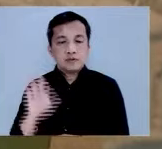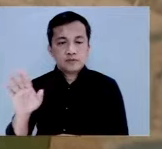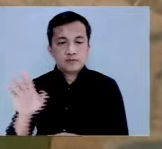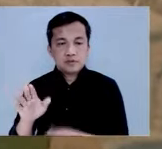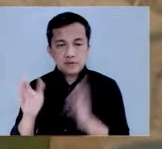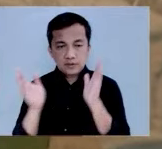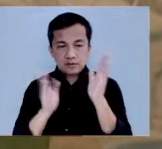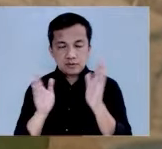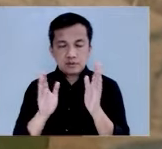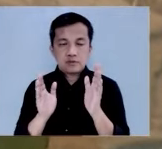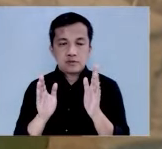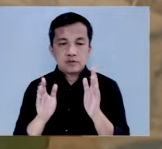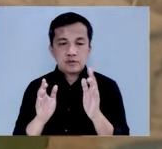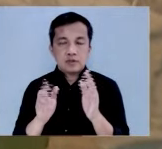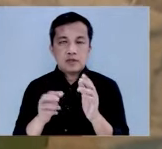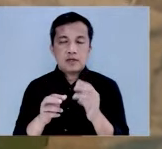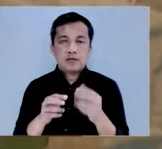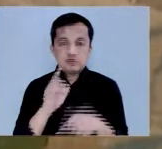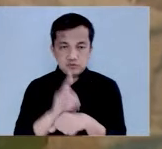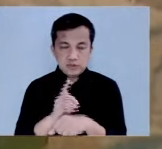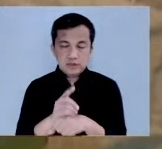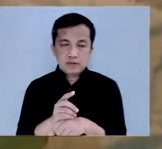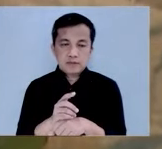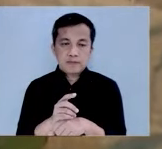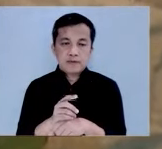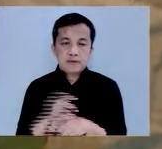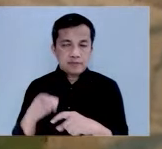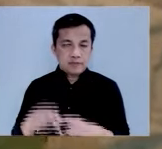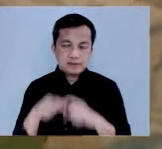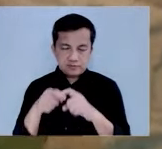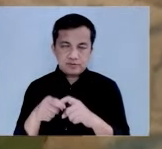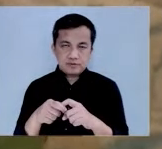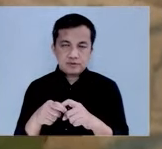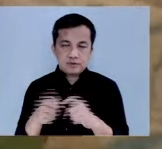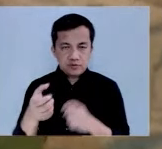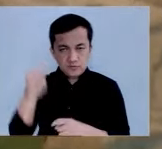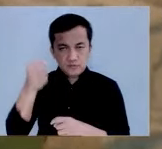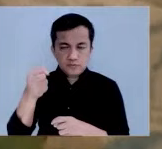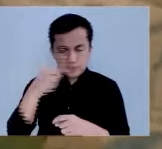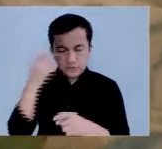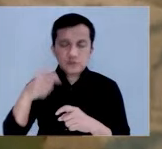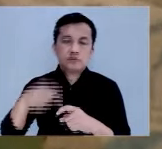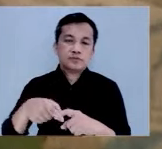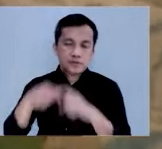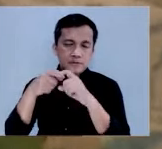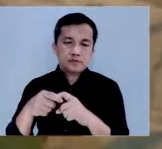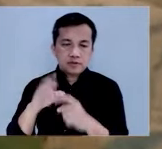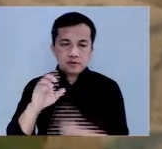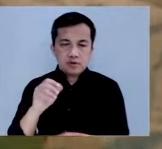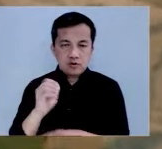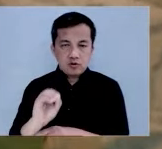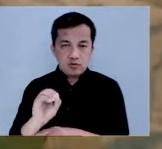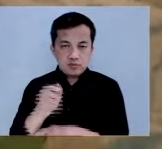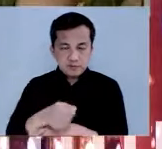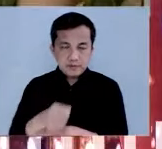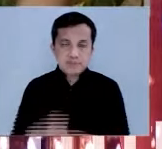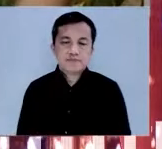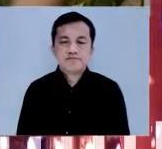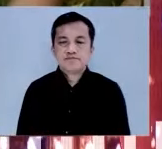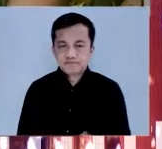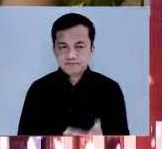kanilang panunungkulan ang ah maaantala muna sa ngayon dahil sa suspensyon ng ombudsman balik sa inyo mm